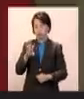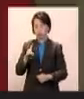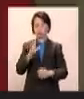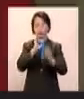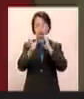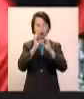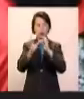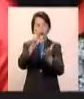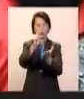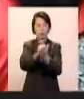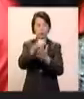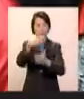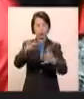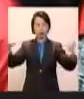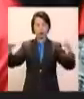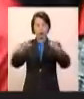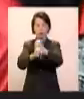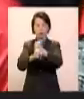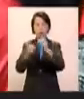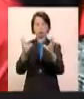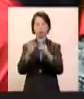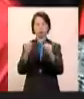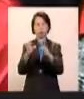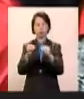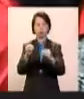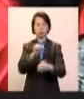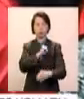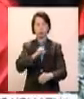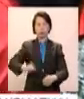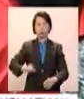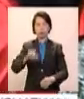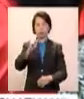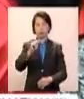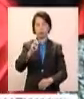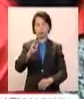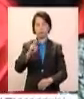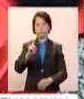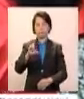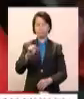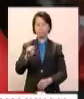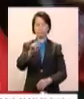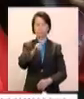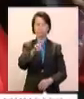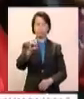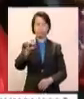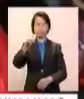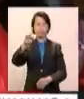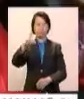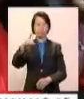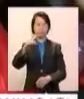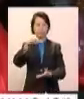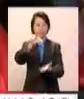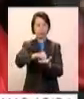sidang media selepas sesi penggulungan Perhimpunan Agung Tahunan Armada Nasional 2018 di Putrajaya.